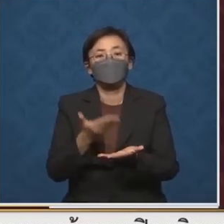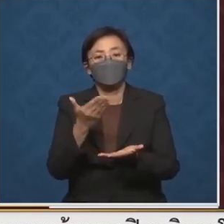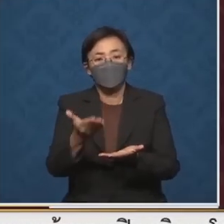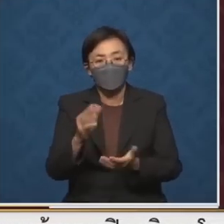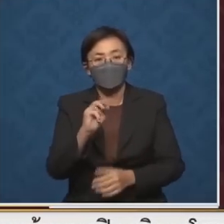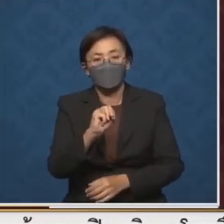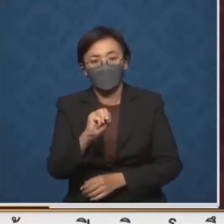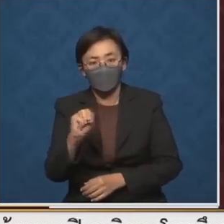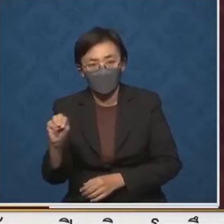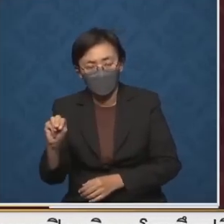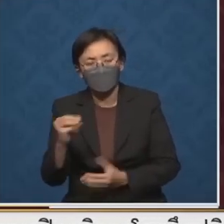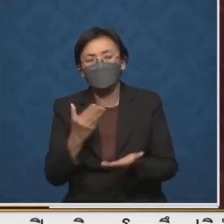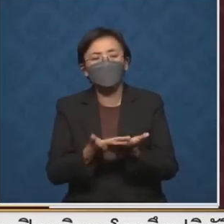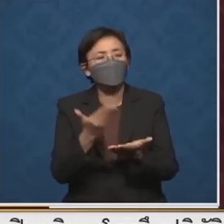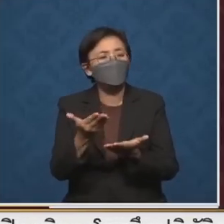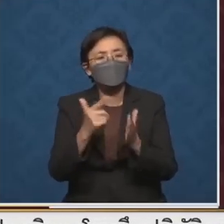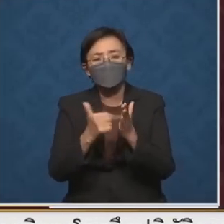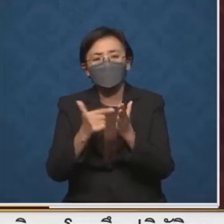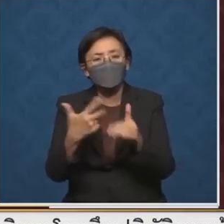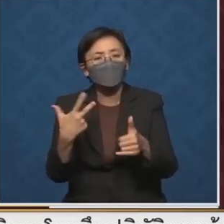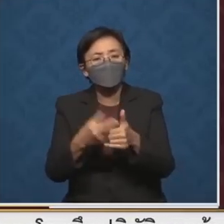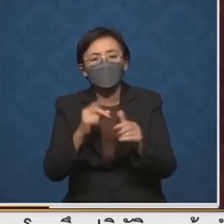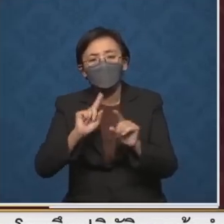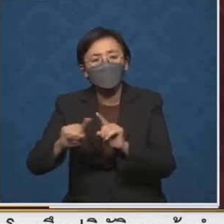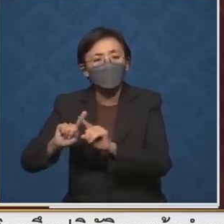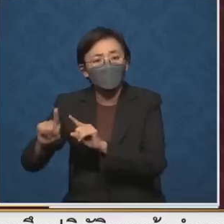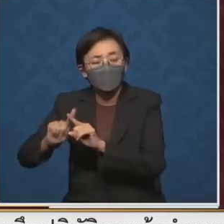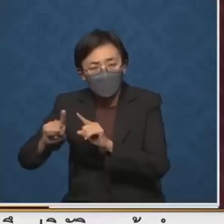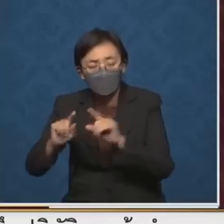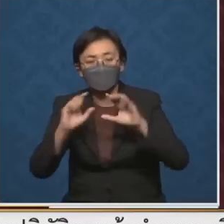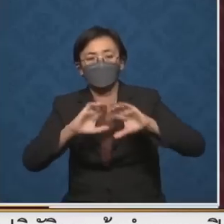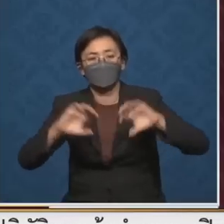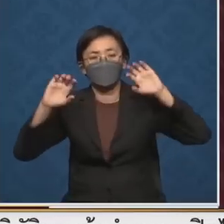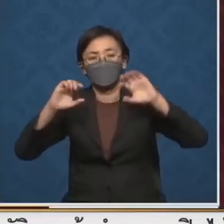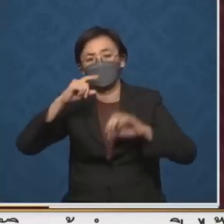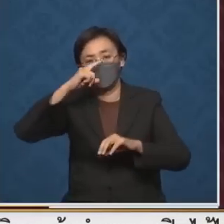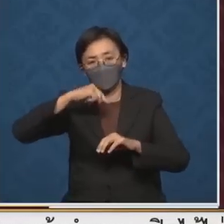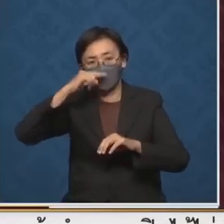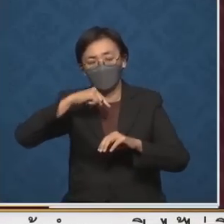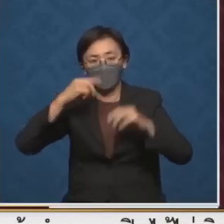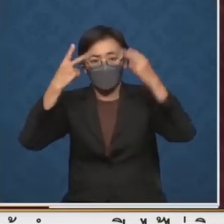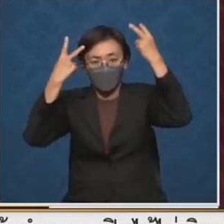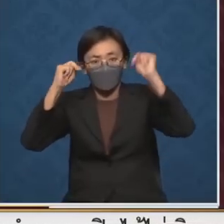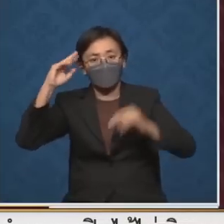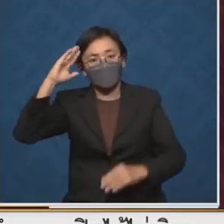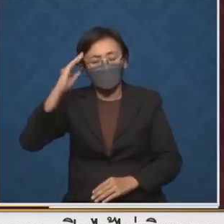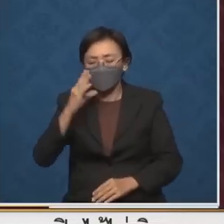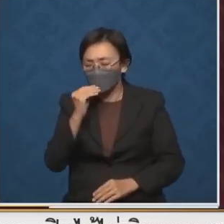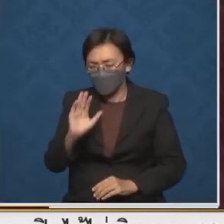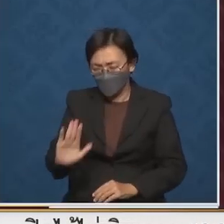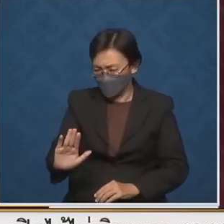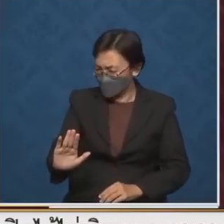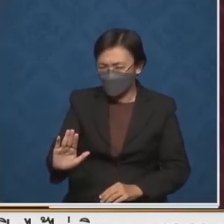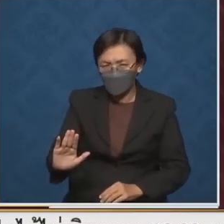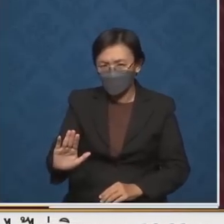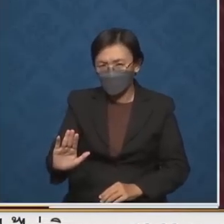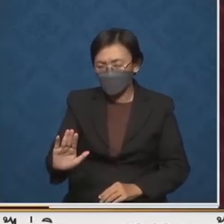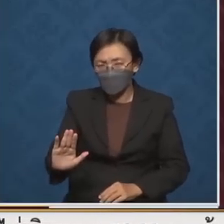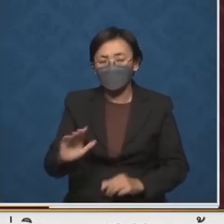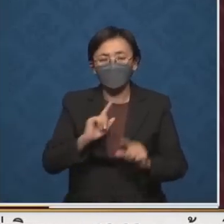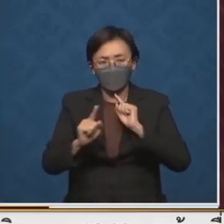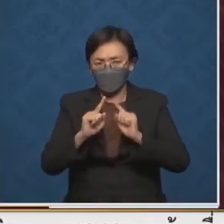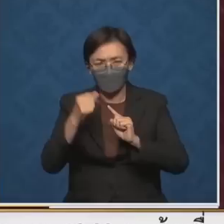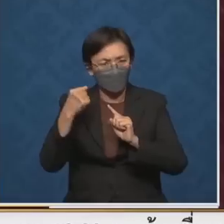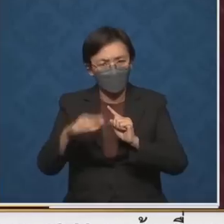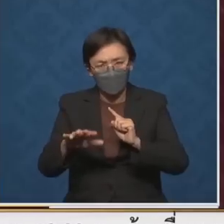Moderna จะขอซ้ออะไรกแล้วแต่ประโยคที่รัฐบาลไทยโดยผลเอกประยุติออกมาห้ามมบอกว่าติดต่อ